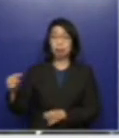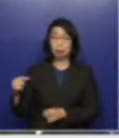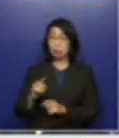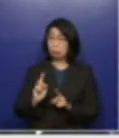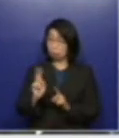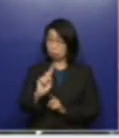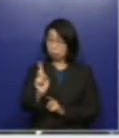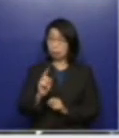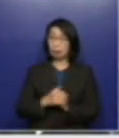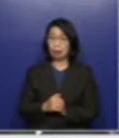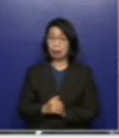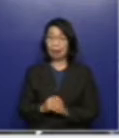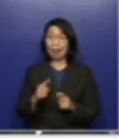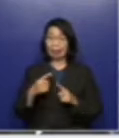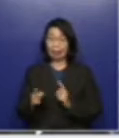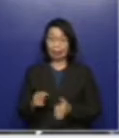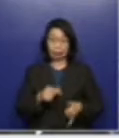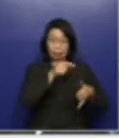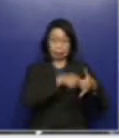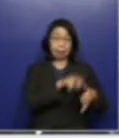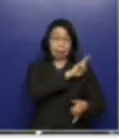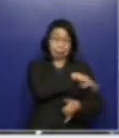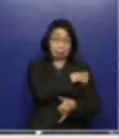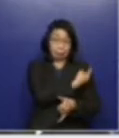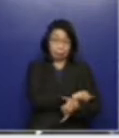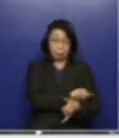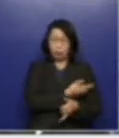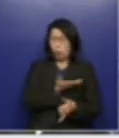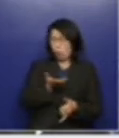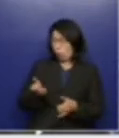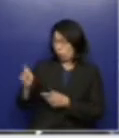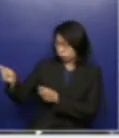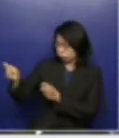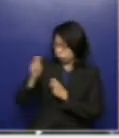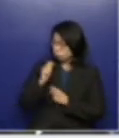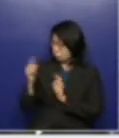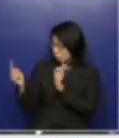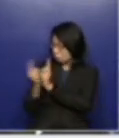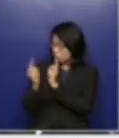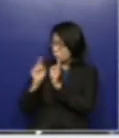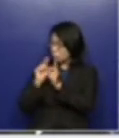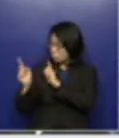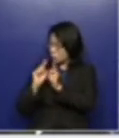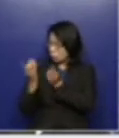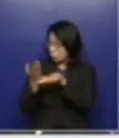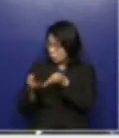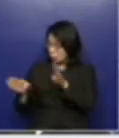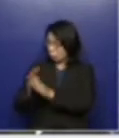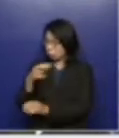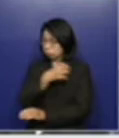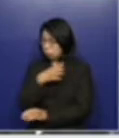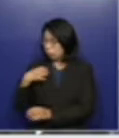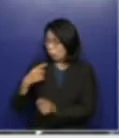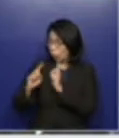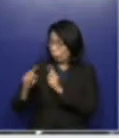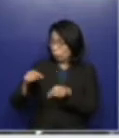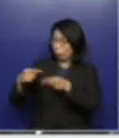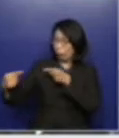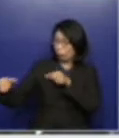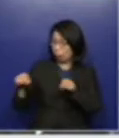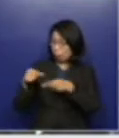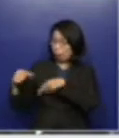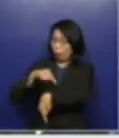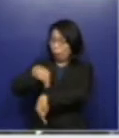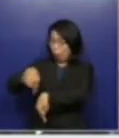าธารณสุขขออนุญาตเข้าไปตรวจกว่าจะตรวจได้ก็ใช้วิธีการที่จะเจรจาต่อรองถึงสถ